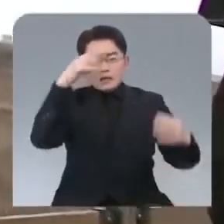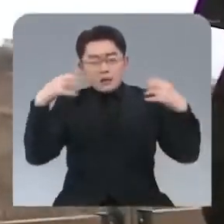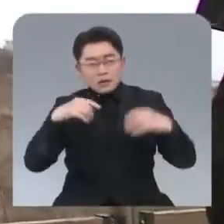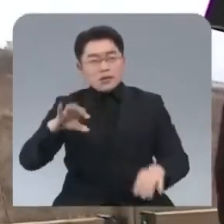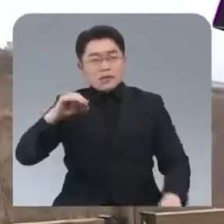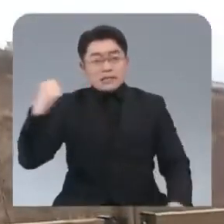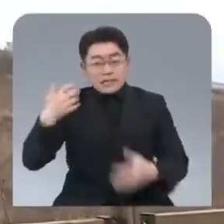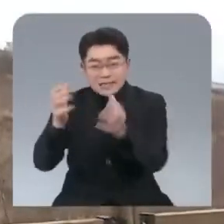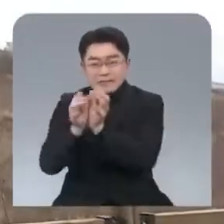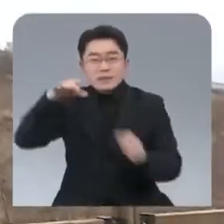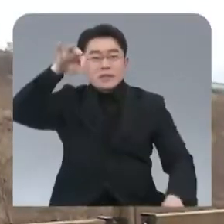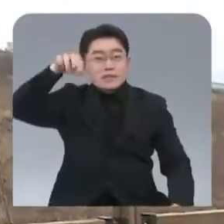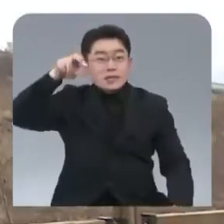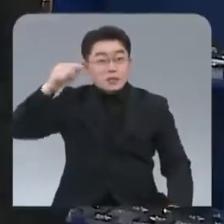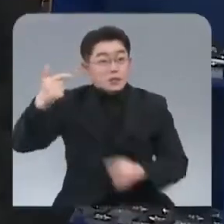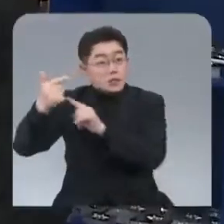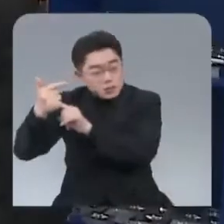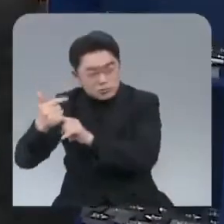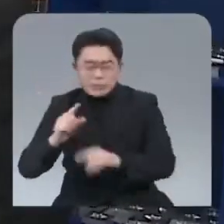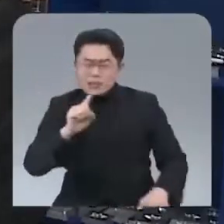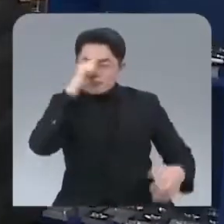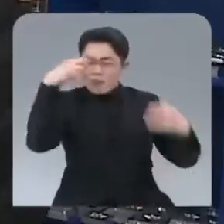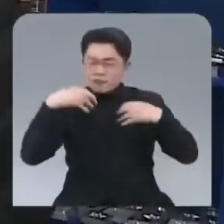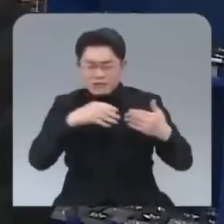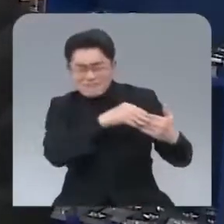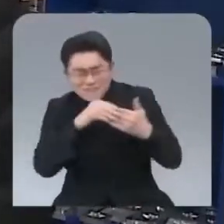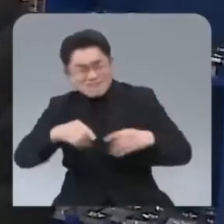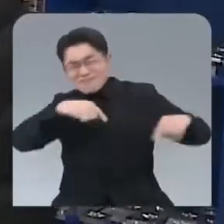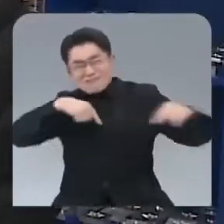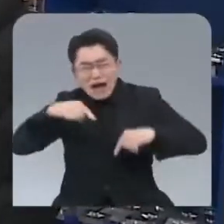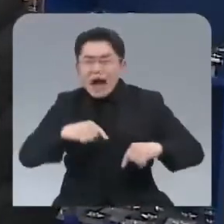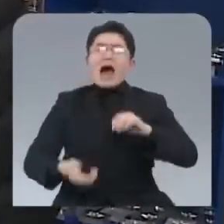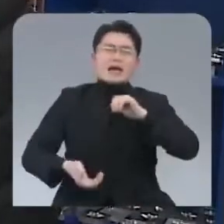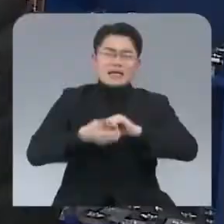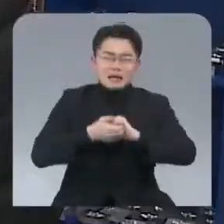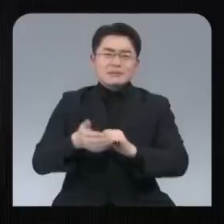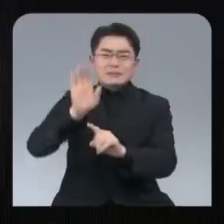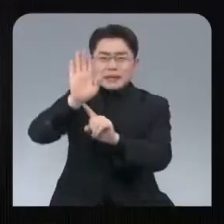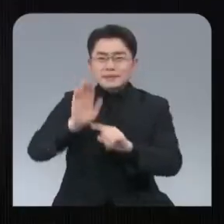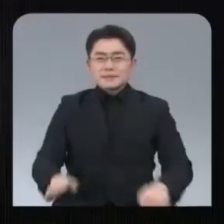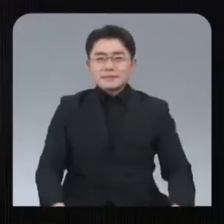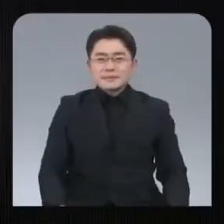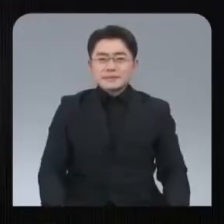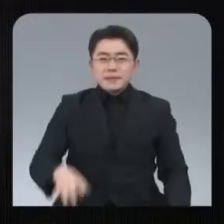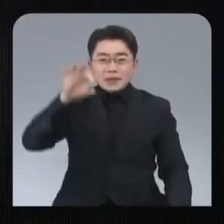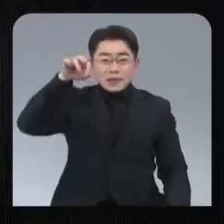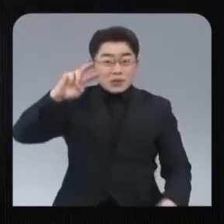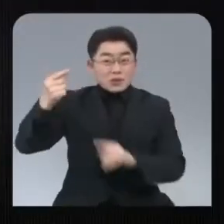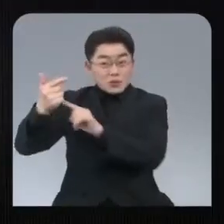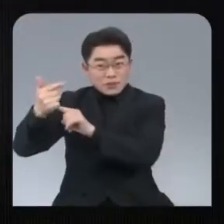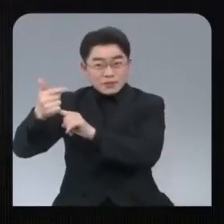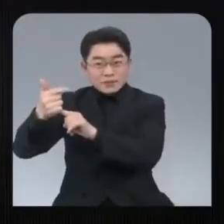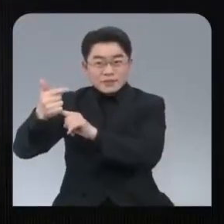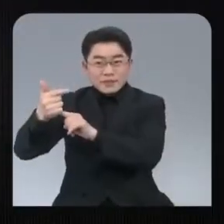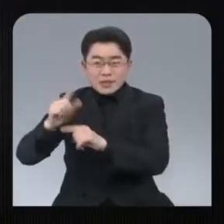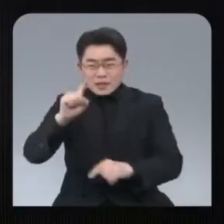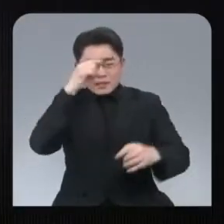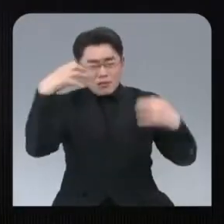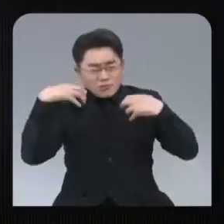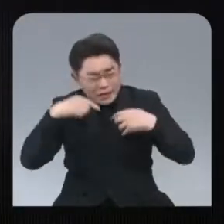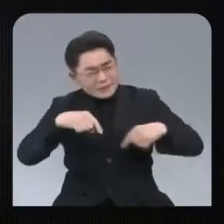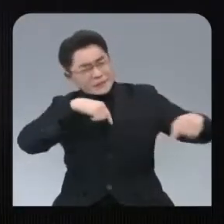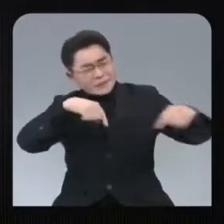단편적 처방 이란게 국민의 임 윤석열 후보 생각입니다 정부에서 그동안 추진해온 수많은